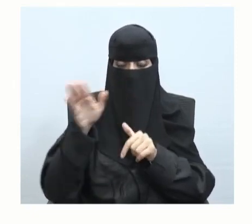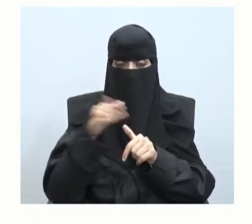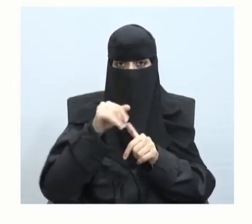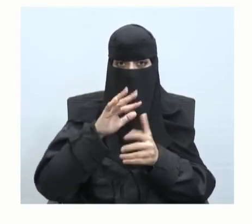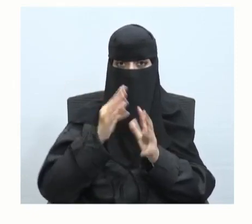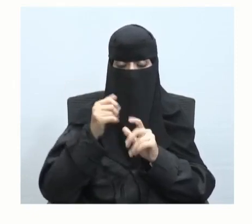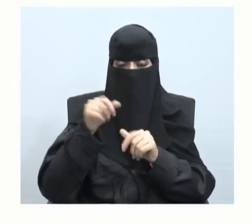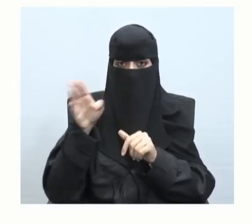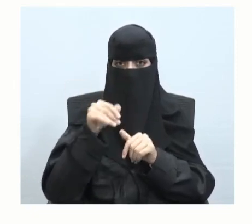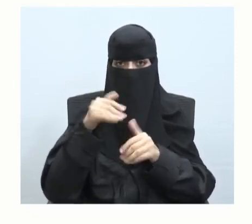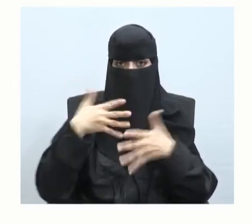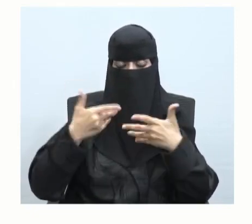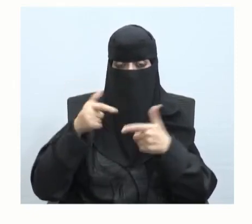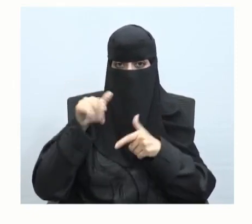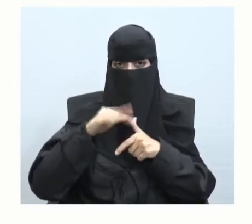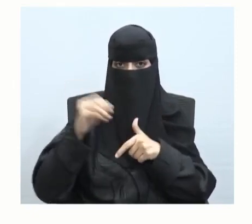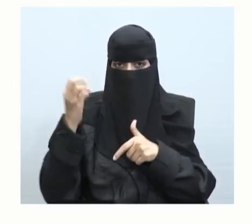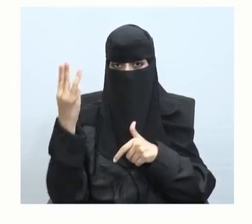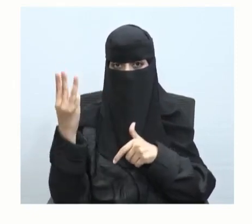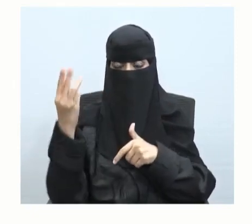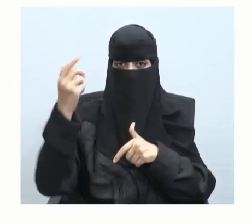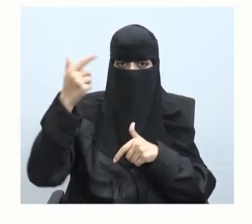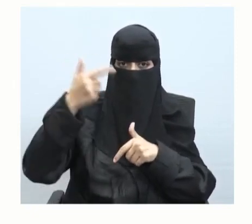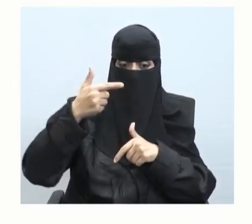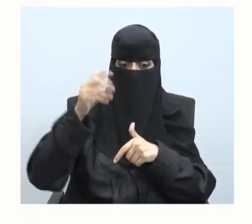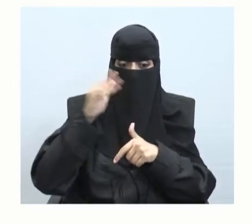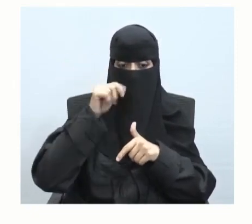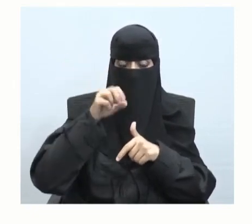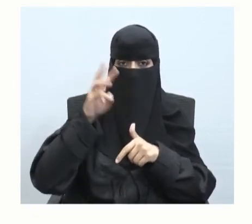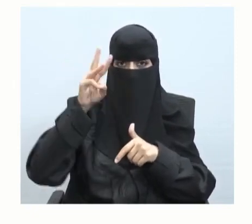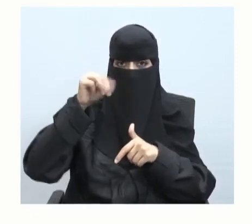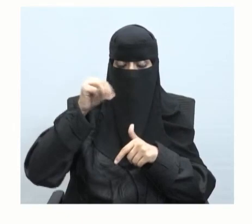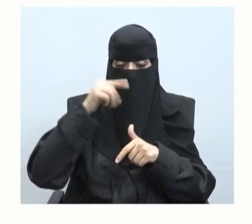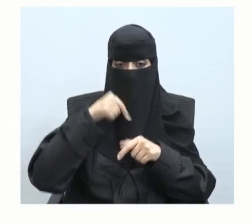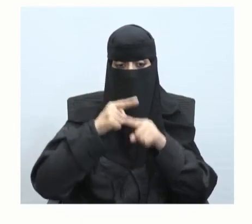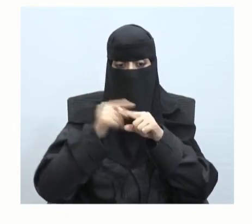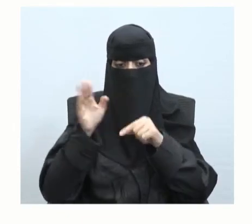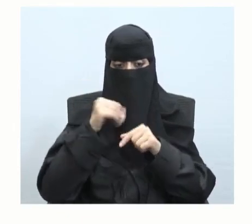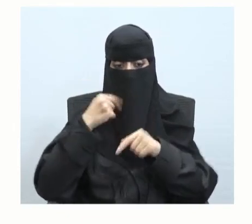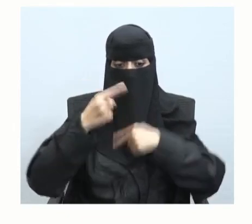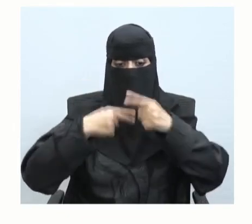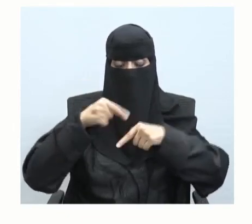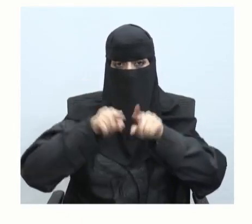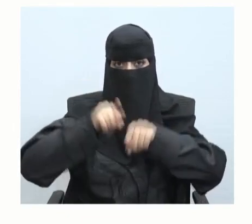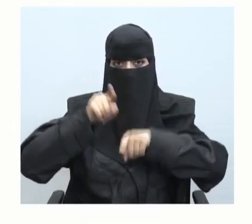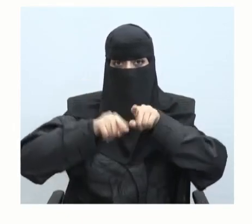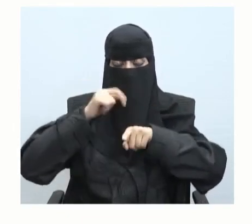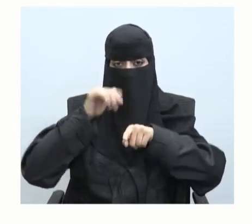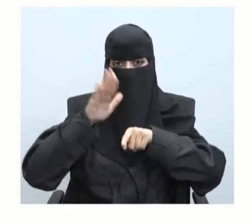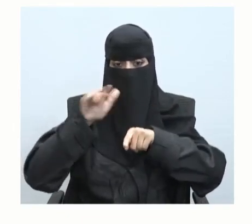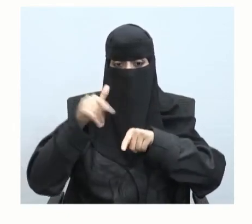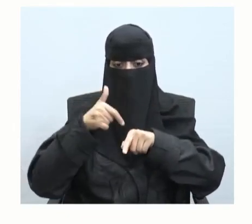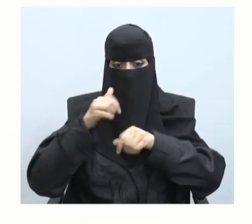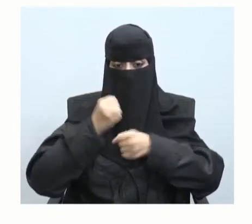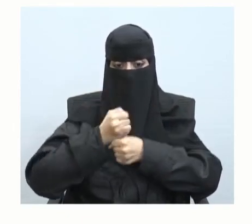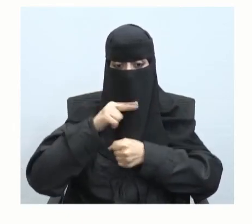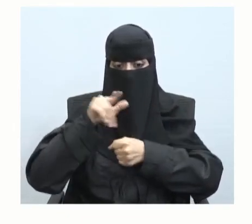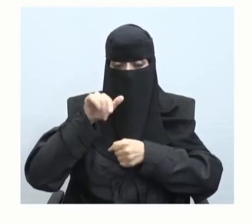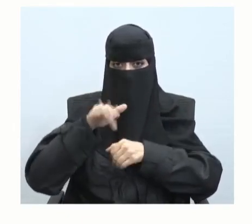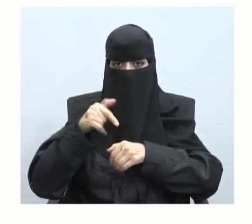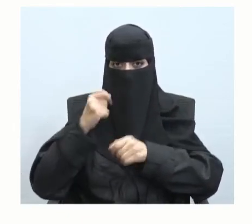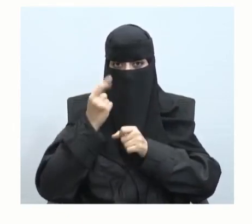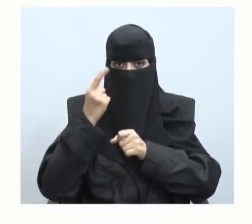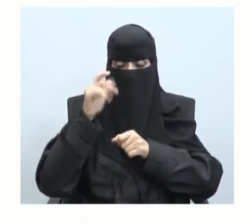كتله اللاعب نفسه مقدارها ام مضروبه في كم في تسارع الجاذبيه اللي قيمته اصلا ثابته وهذه احنا